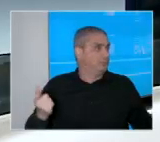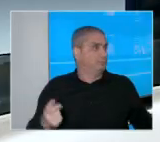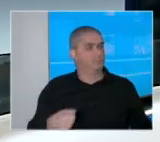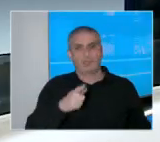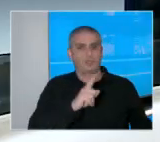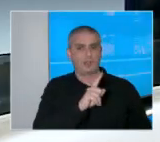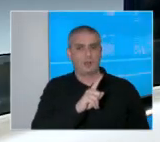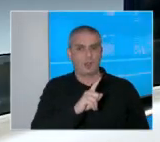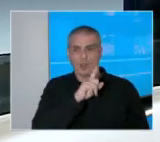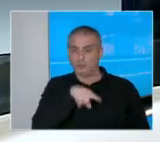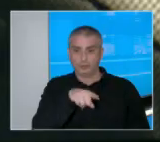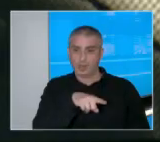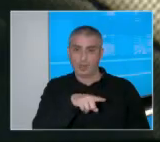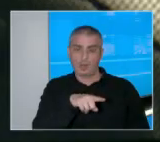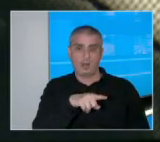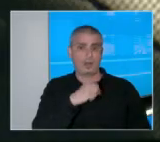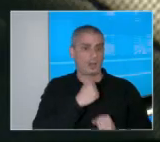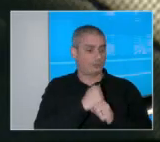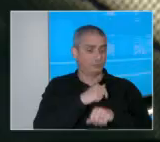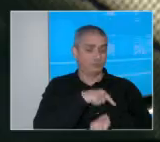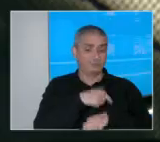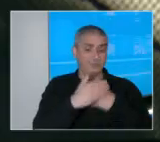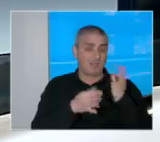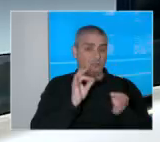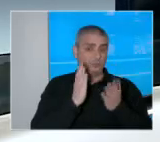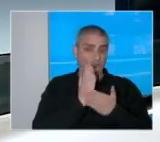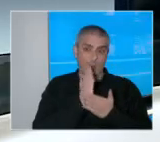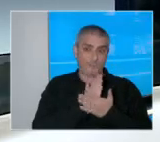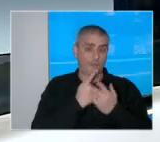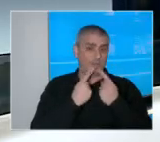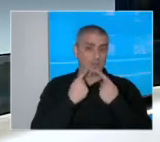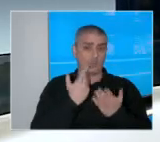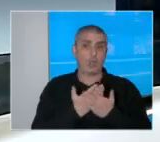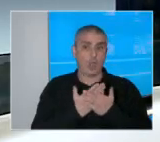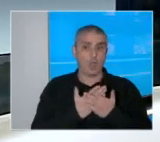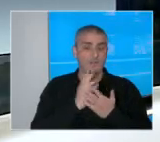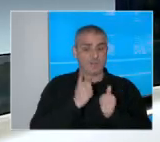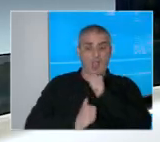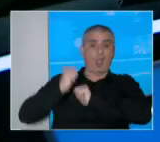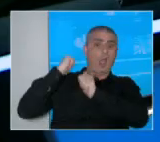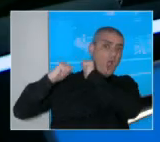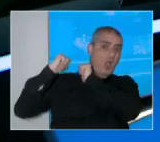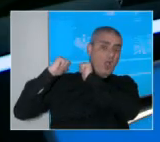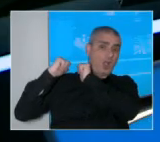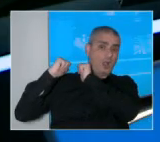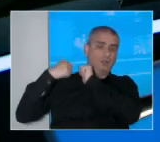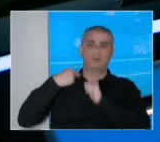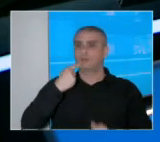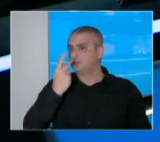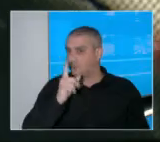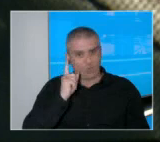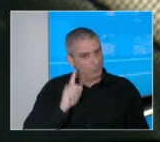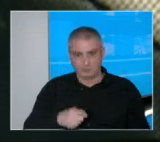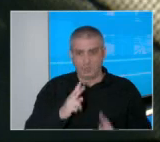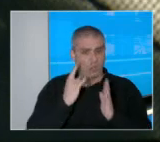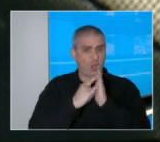להגיד, אתה לא שולל דבר. במהלך משפט, שכבר באמצע דיוני ההוכחות, ותהיה החלה רטרואקטיבית. אני אגיד לך יותר מזה, לא צריך